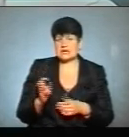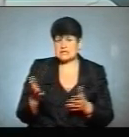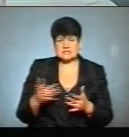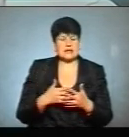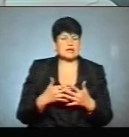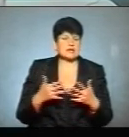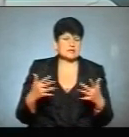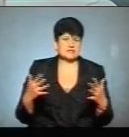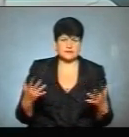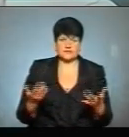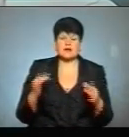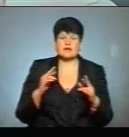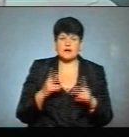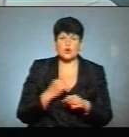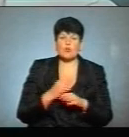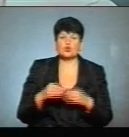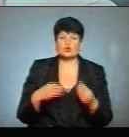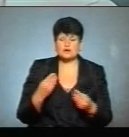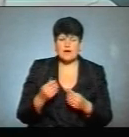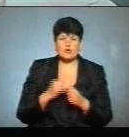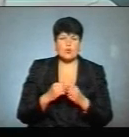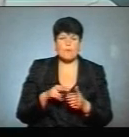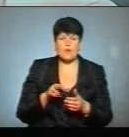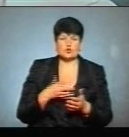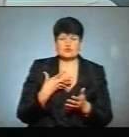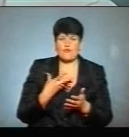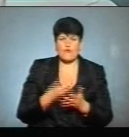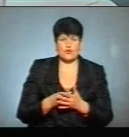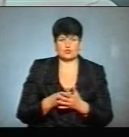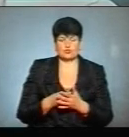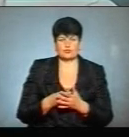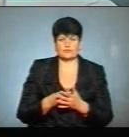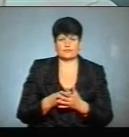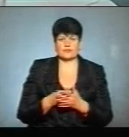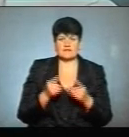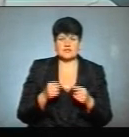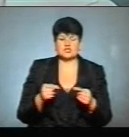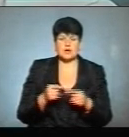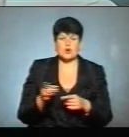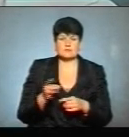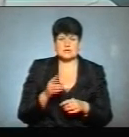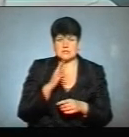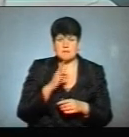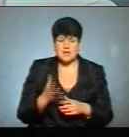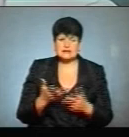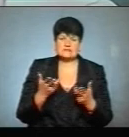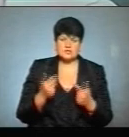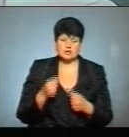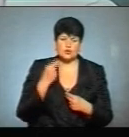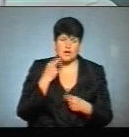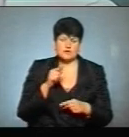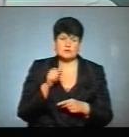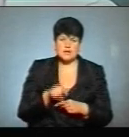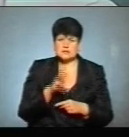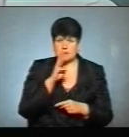різні. Як роботодавець, кожен по-своєму десь визначається з розміром заробітної плати. Ну, звичайно, краще, щоб та